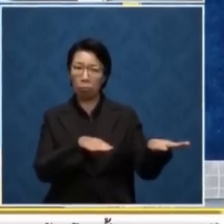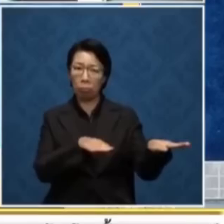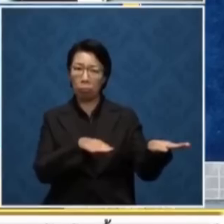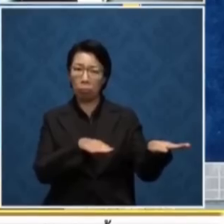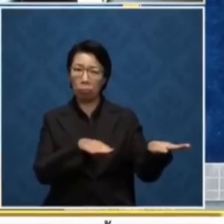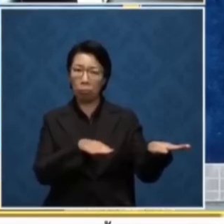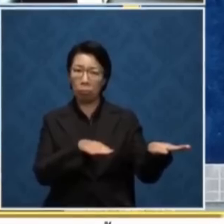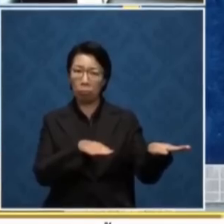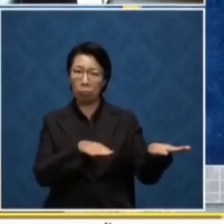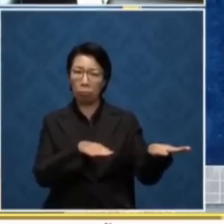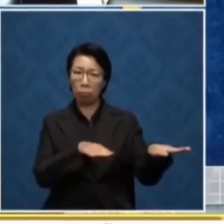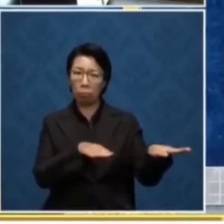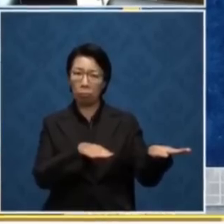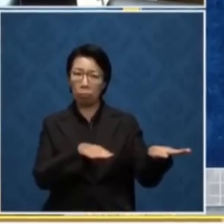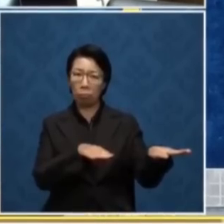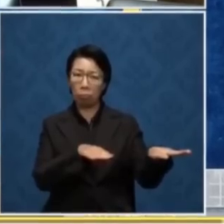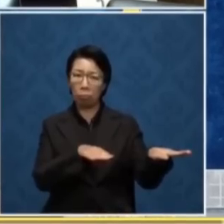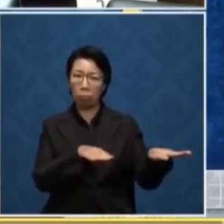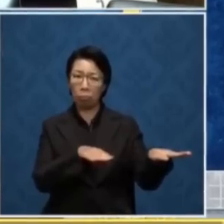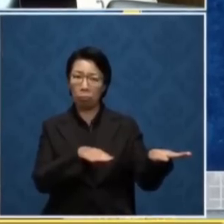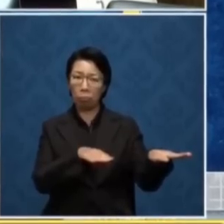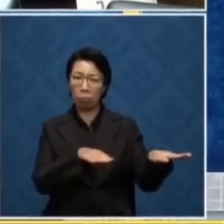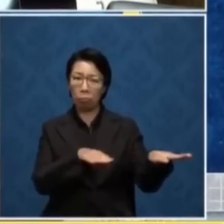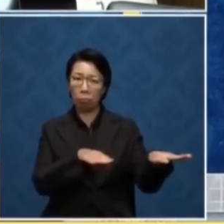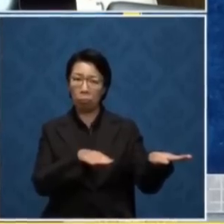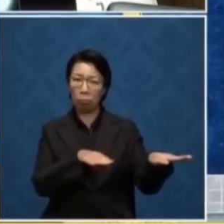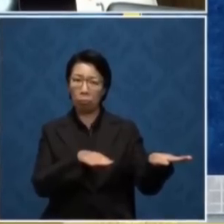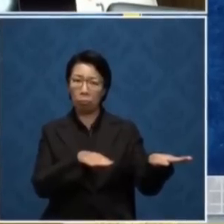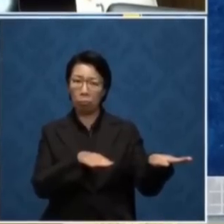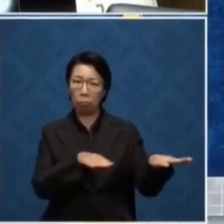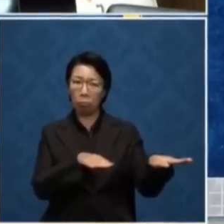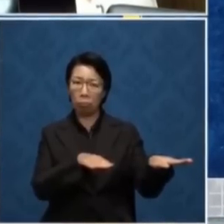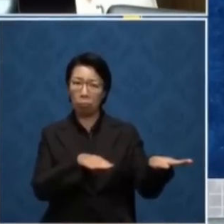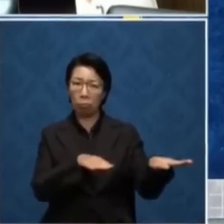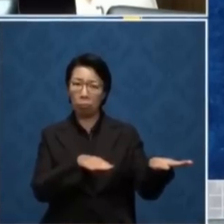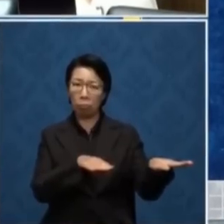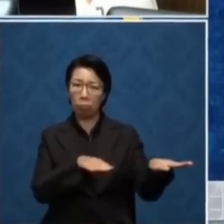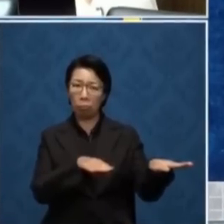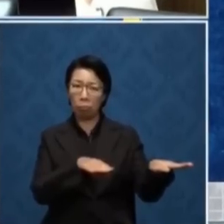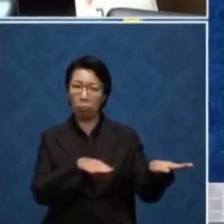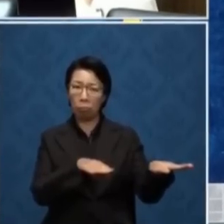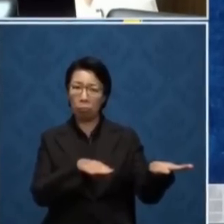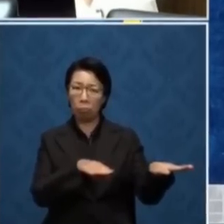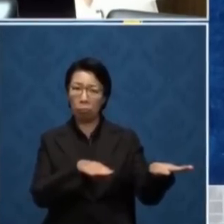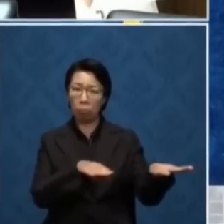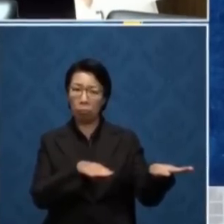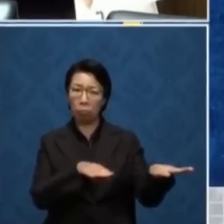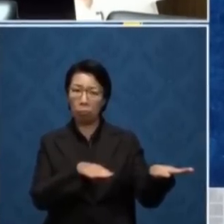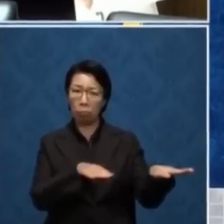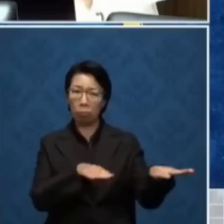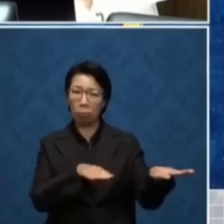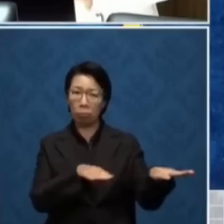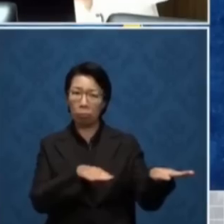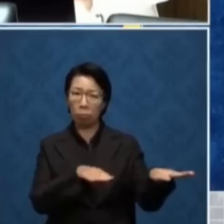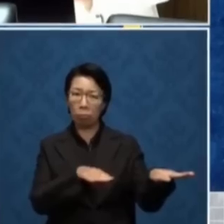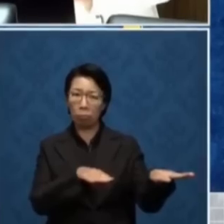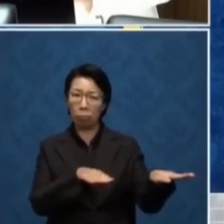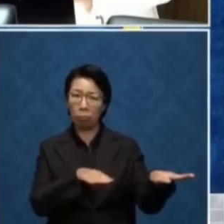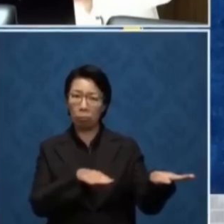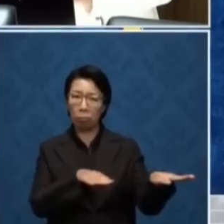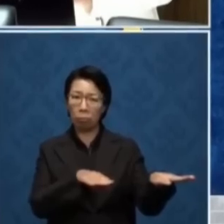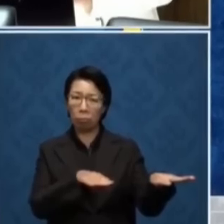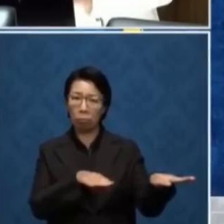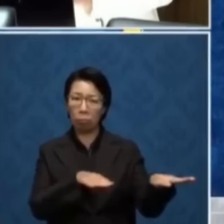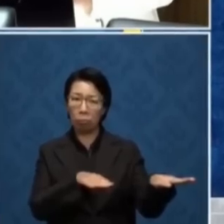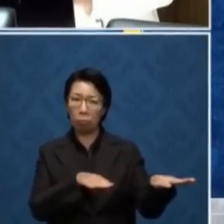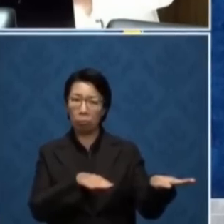นครพนมของพรรคเพื่อไทยเคยกล่าวว่ายังจำภาพติดตาในเหตุการณ์วันกระชับพื้นที่